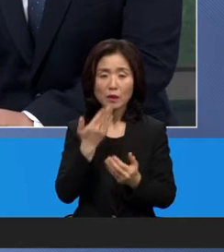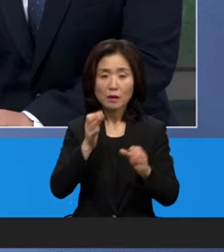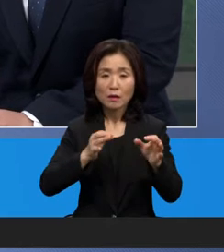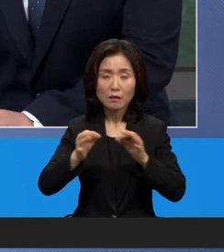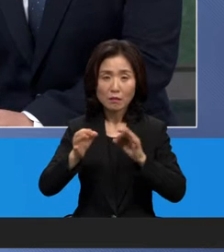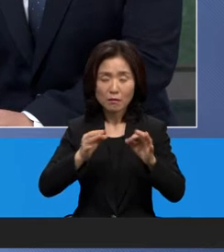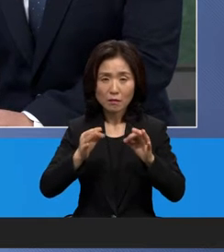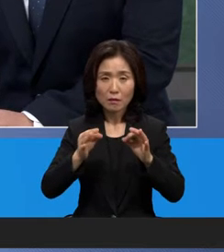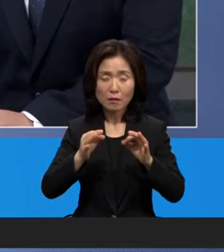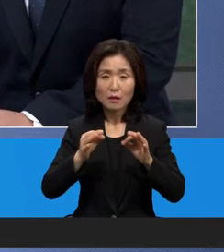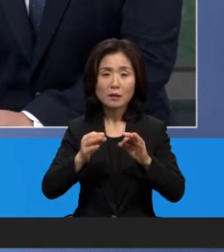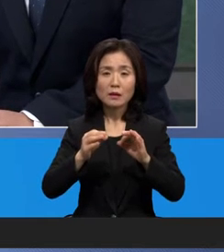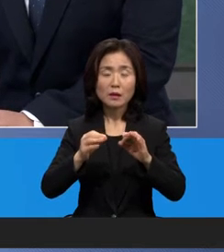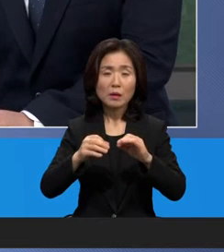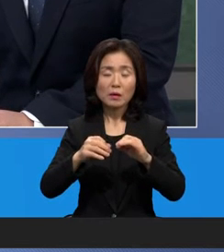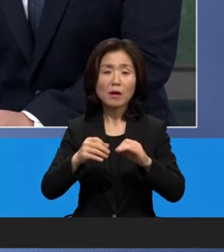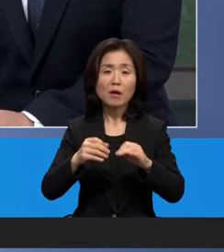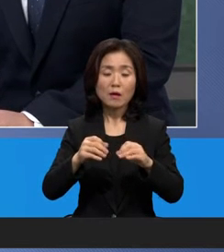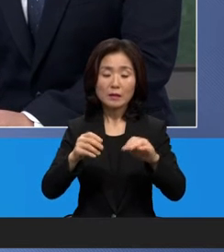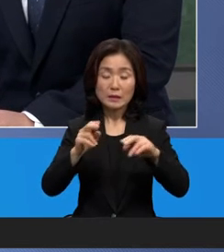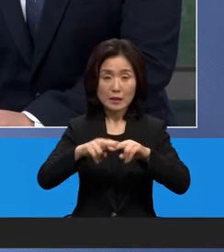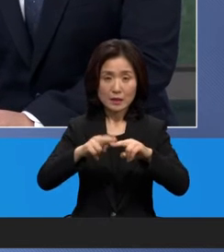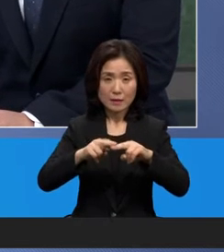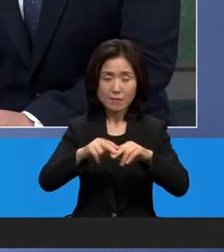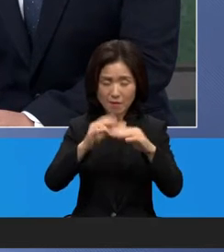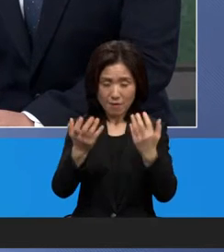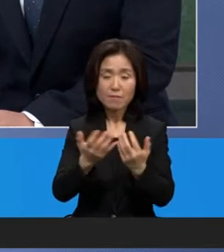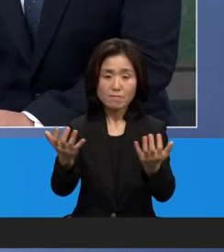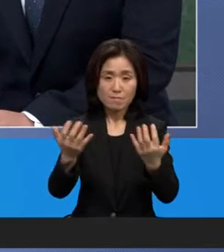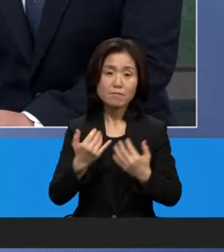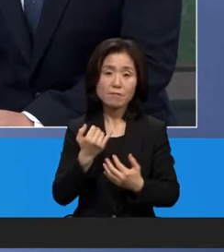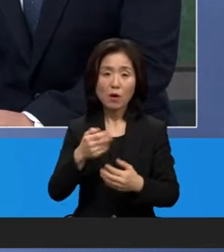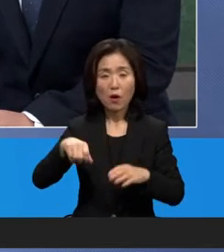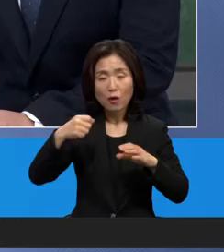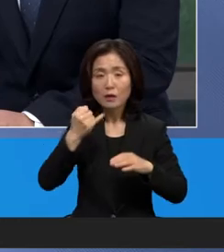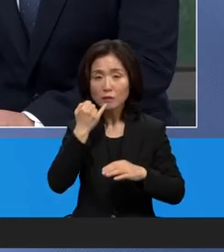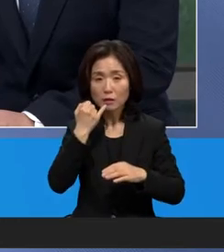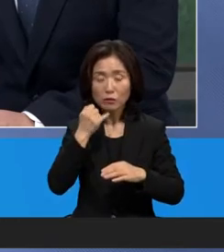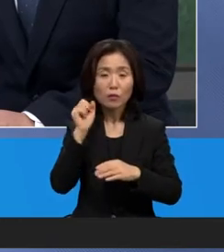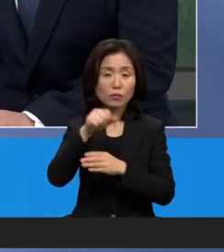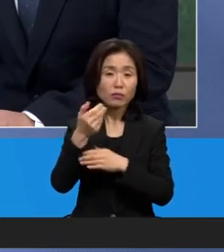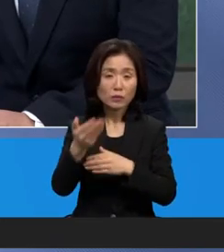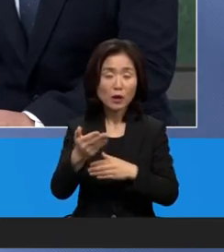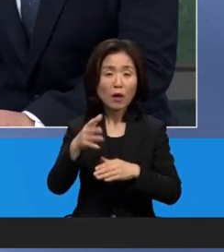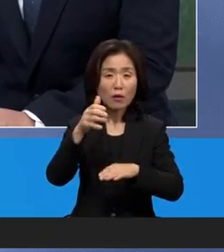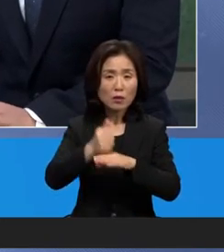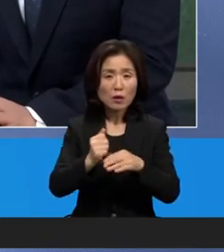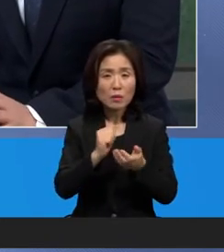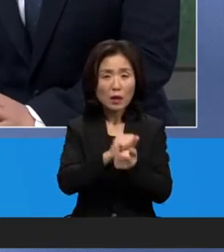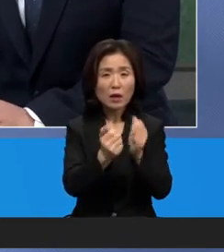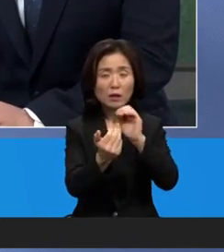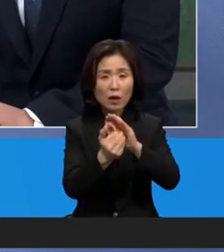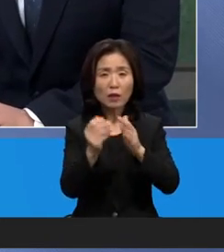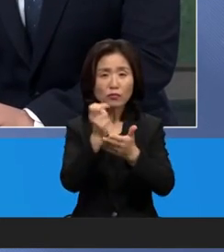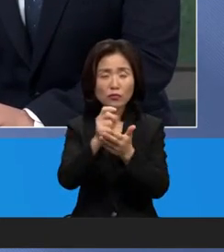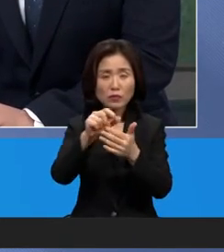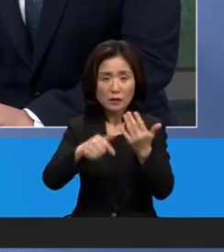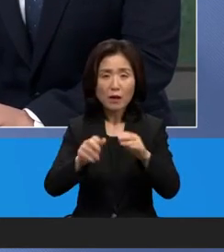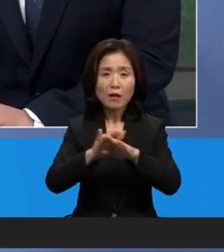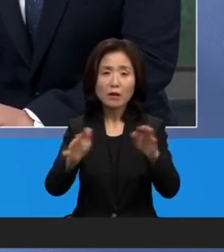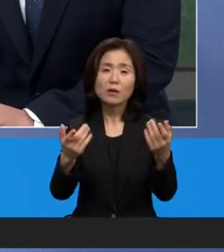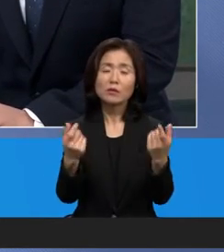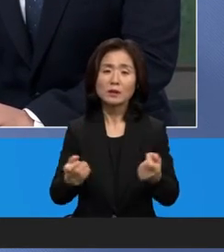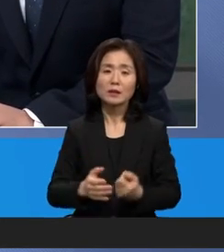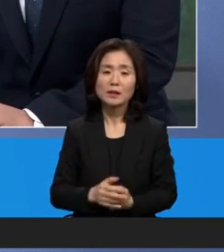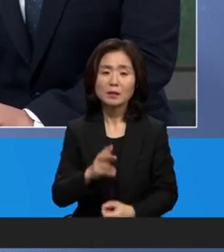영어 파 도록 허용한다고 도 밝혔습니다 예 사실상 시민들에게 적용되는 방역 수칙을 모두 해제한 셈인데요 예 이밖에도 미시간